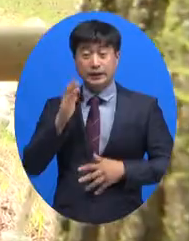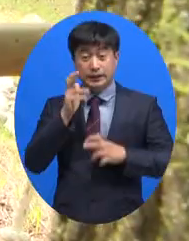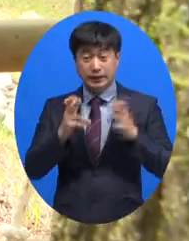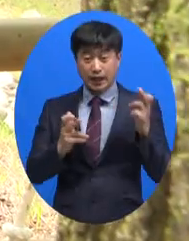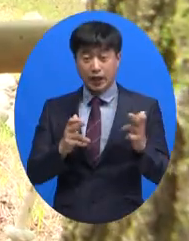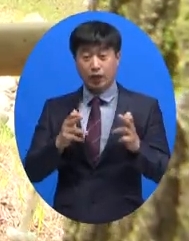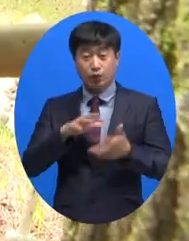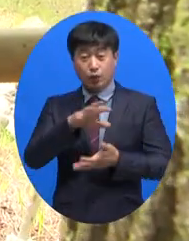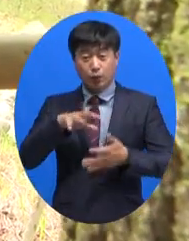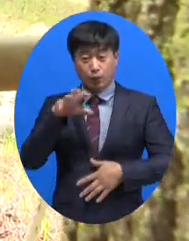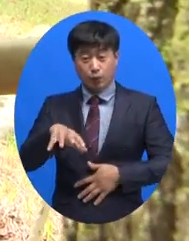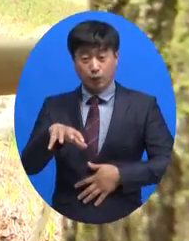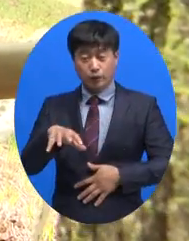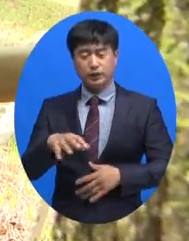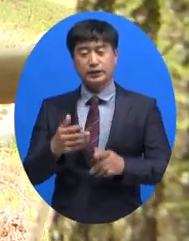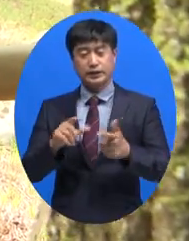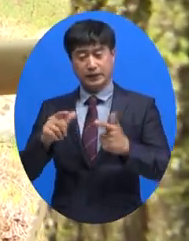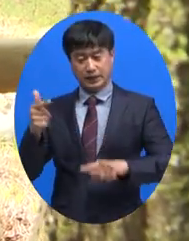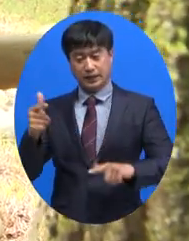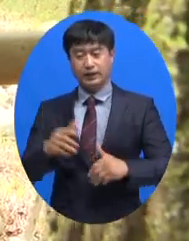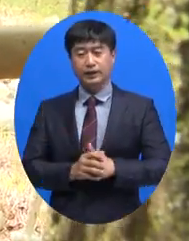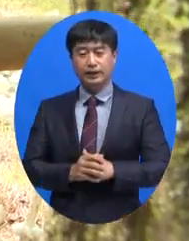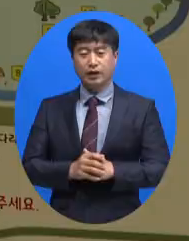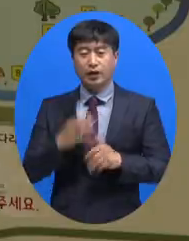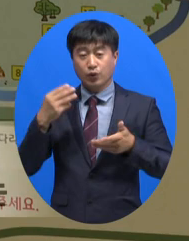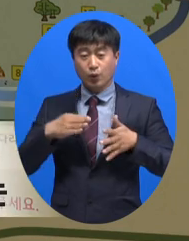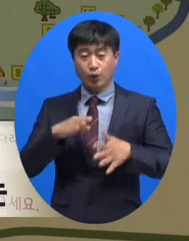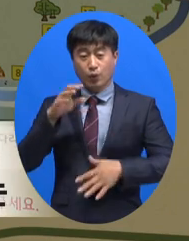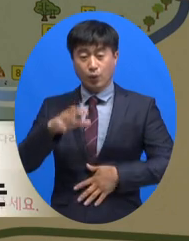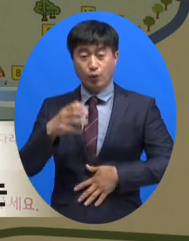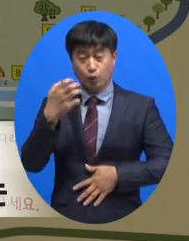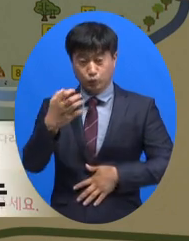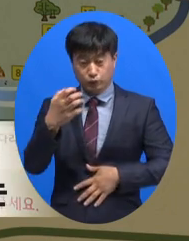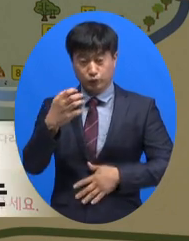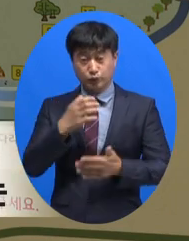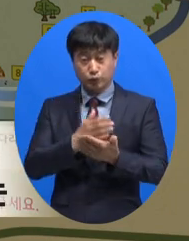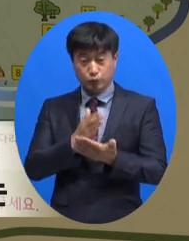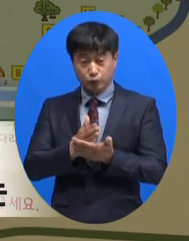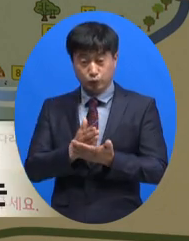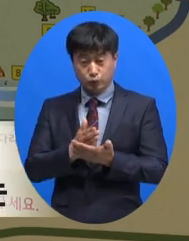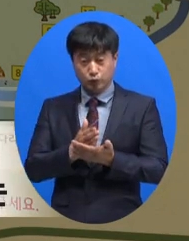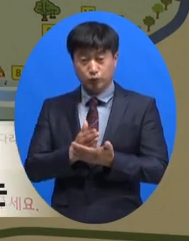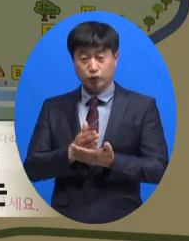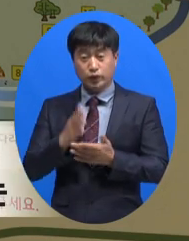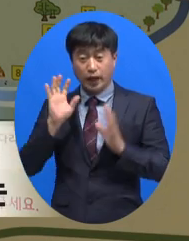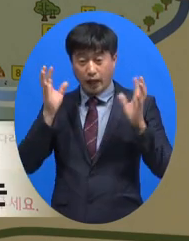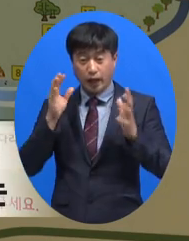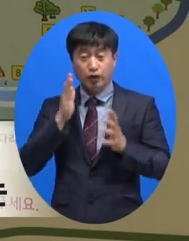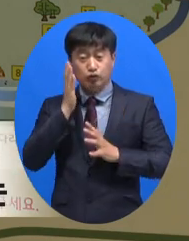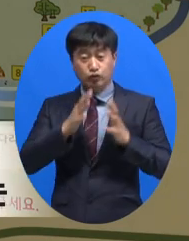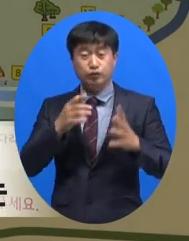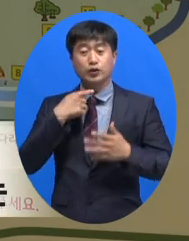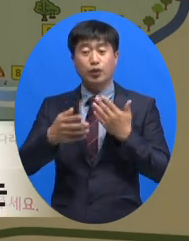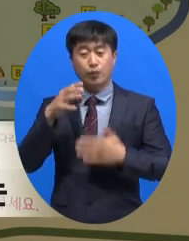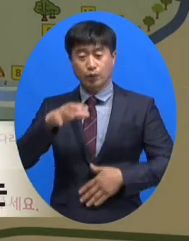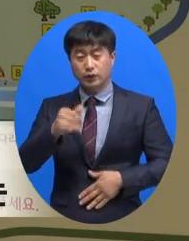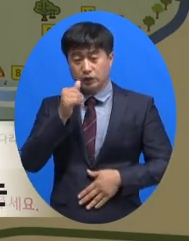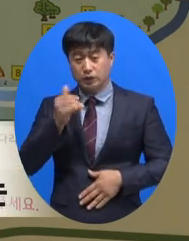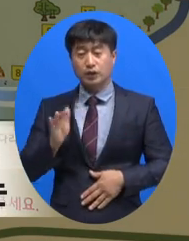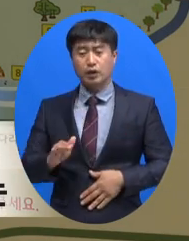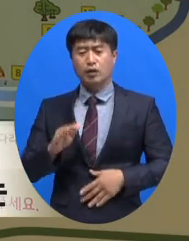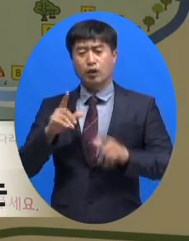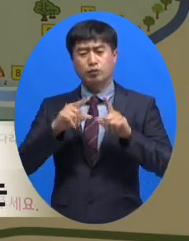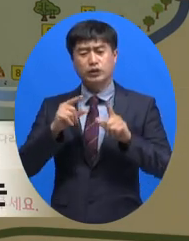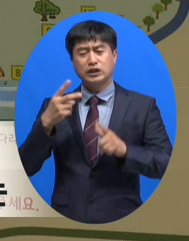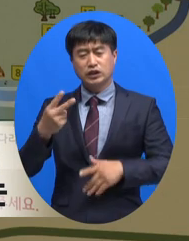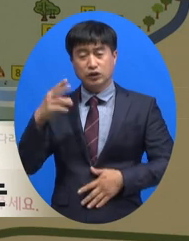연인산 숲놀이터는 좀 남다른 곳입니다. 경기도에는 90여 개의 유아숲 체험원이 있는데요. 대부분